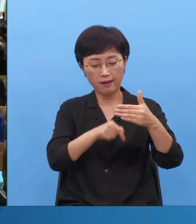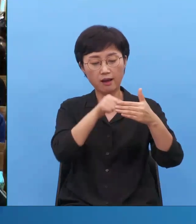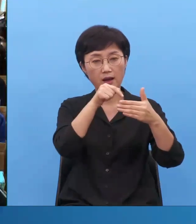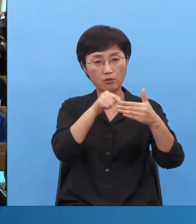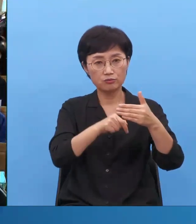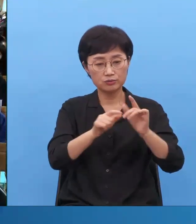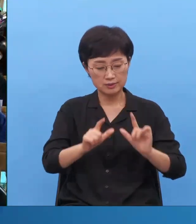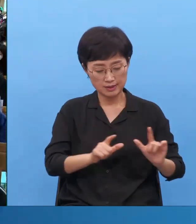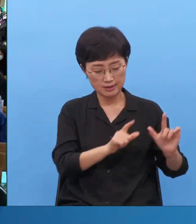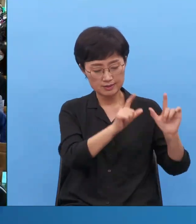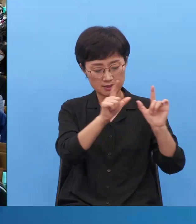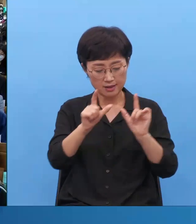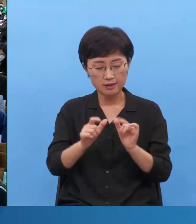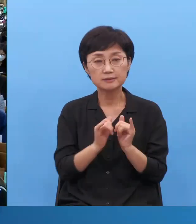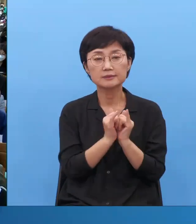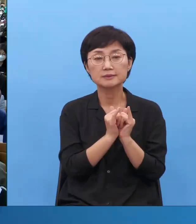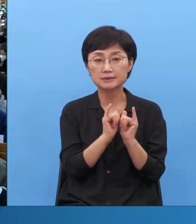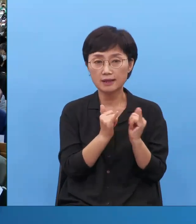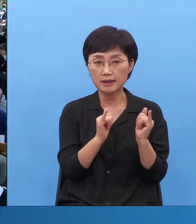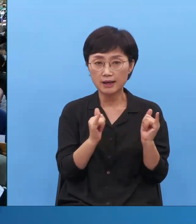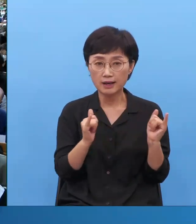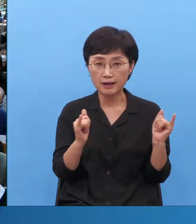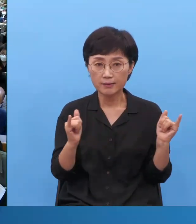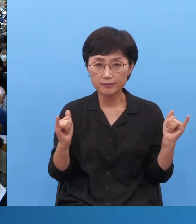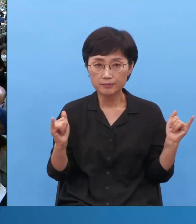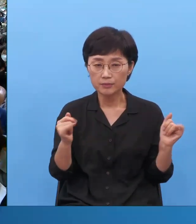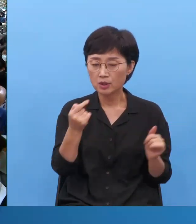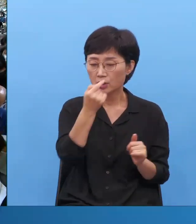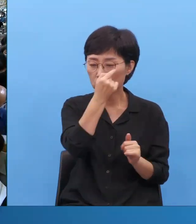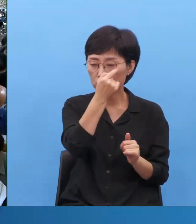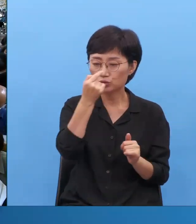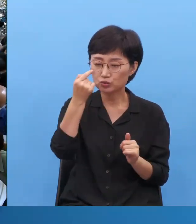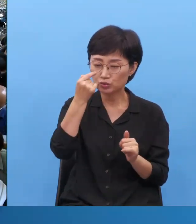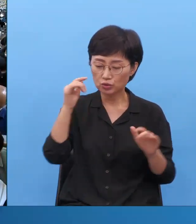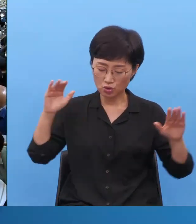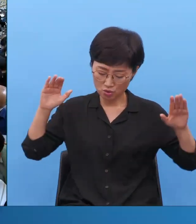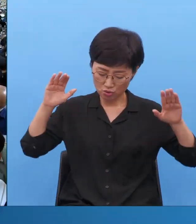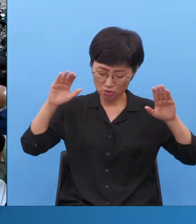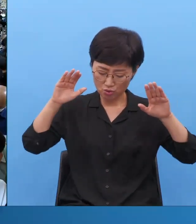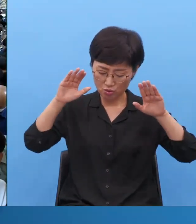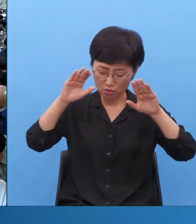죄 가운데 사는 사람